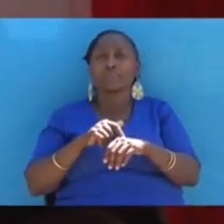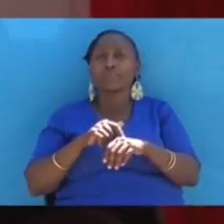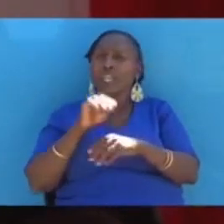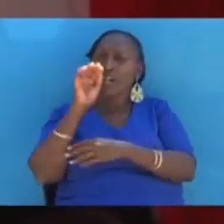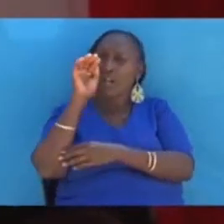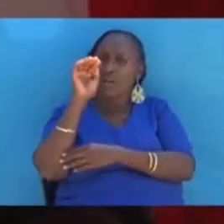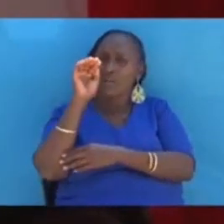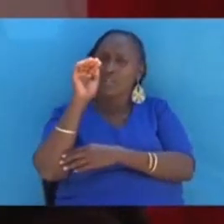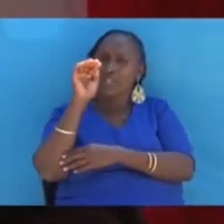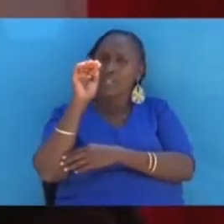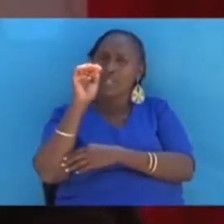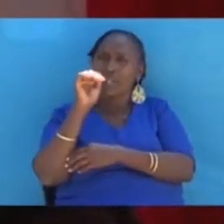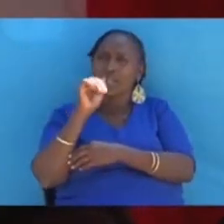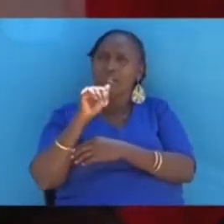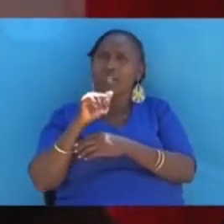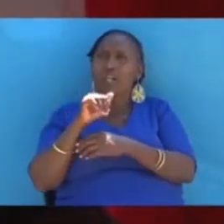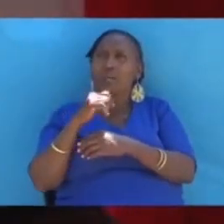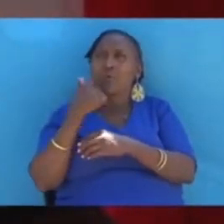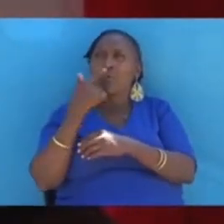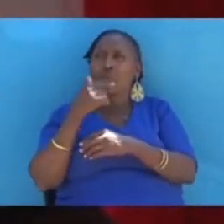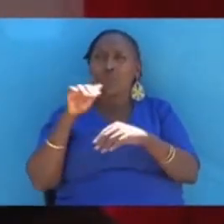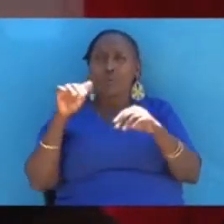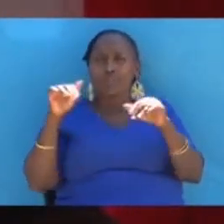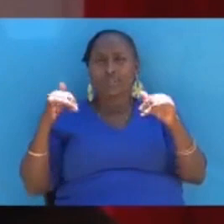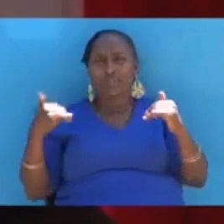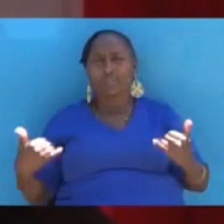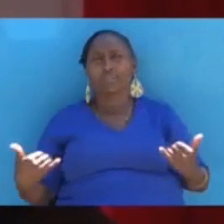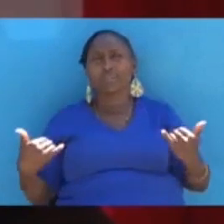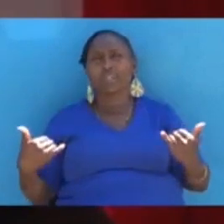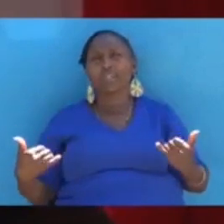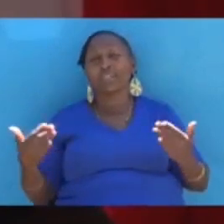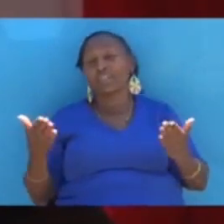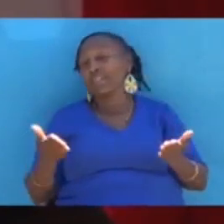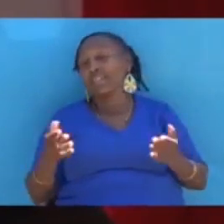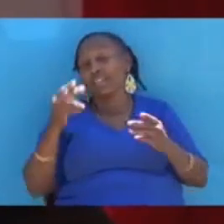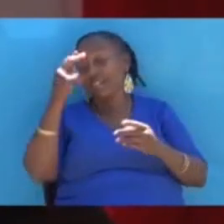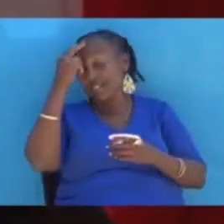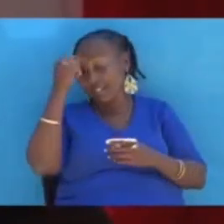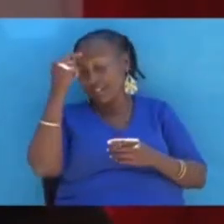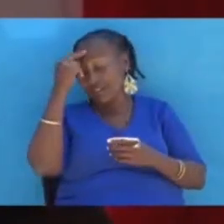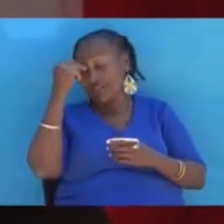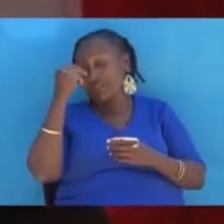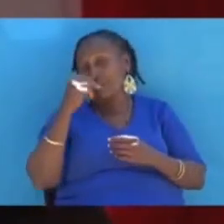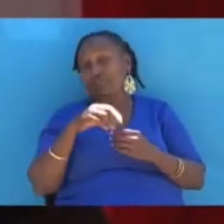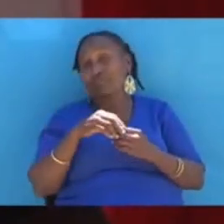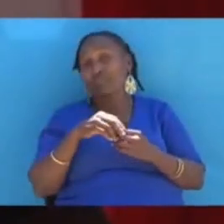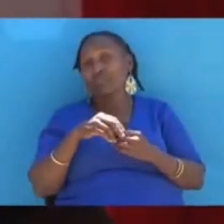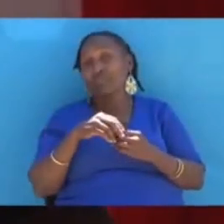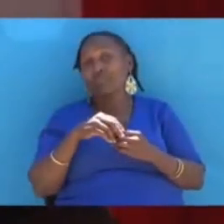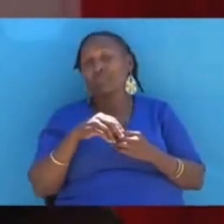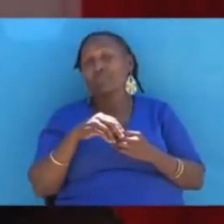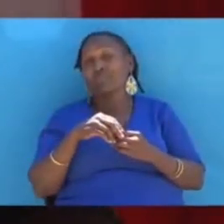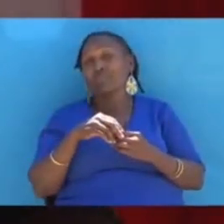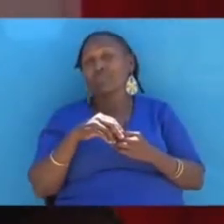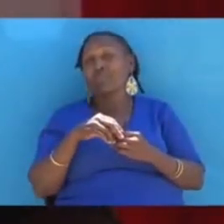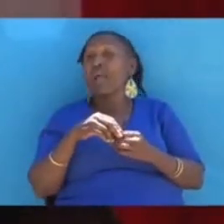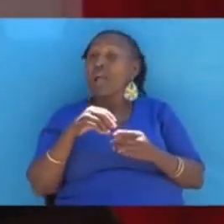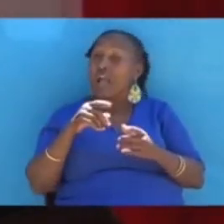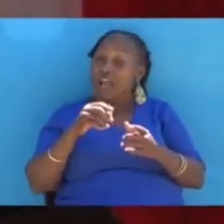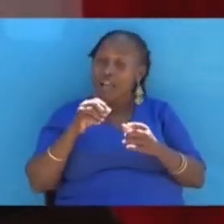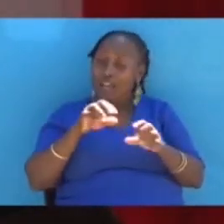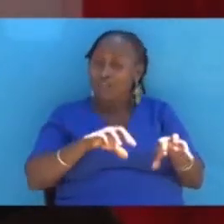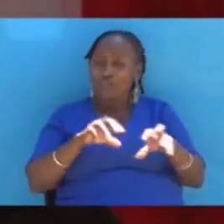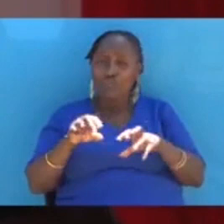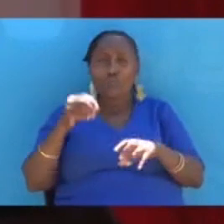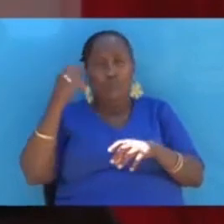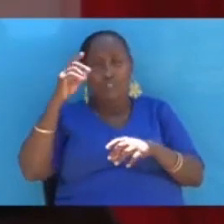tukawauliza hawa wakaaji wa Narok watupatie nafasi, watuombee, tuwafanyie kazi na wakafanya hivyo.